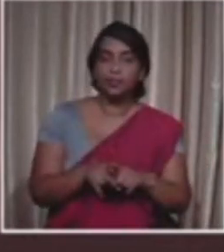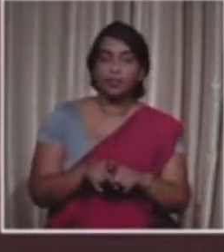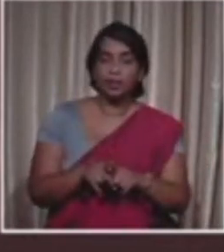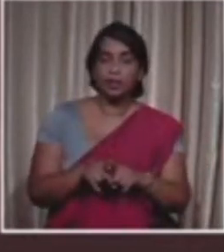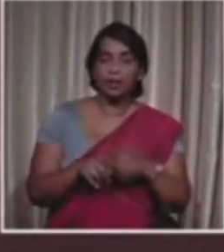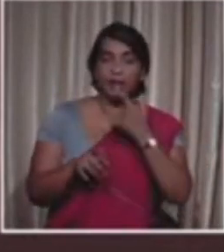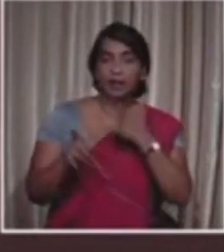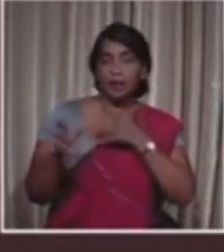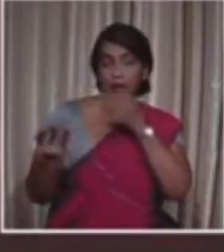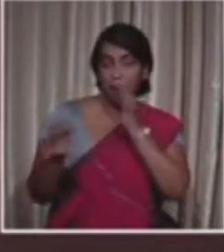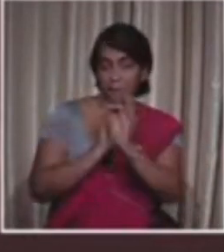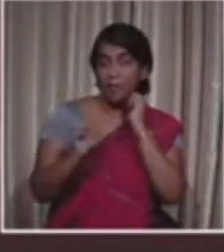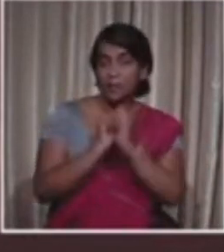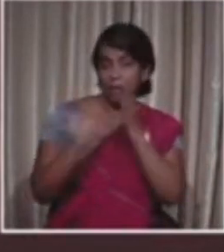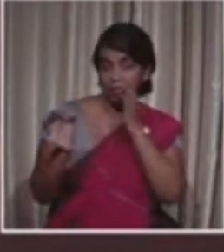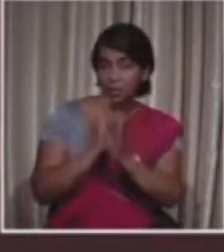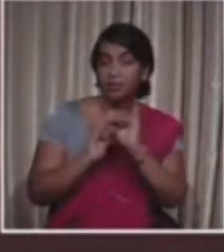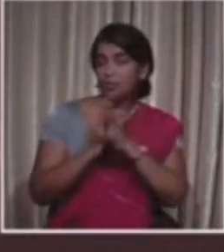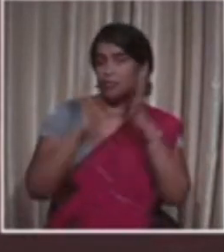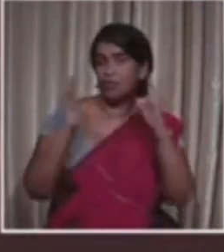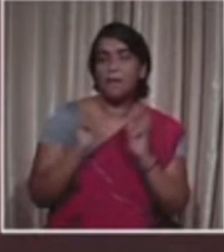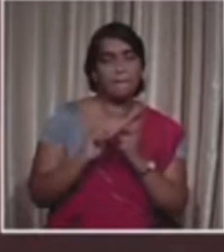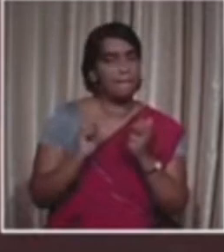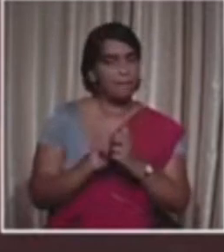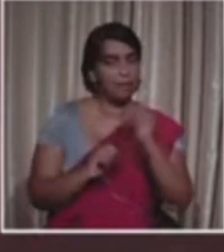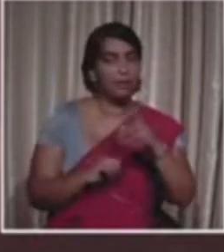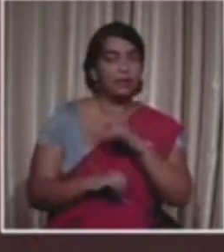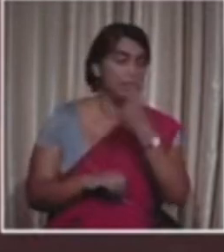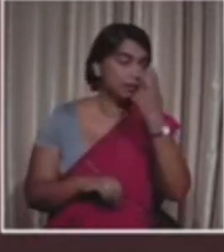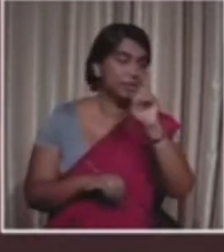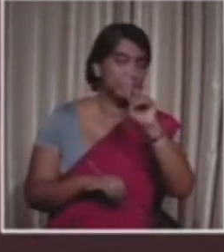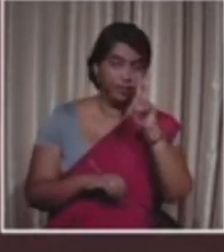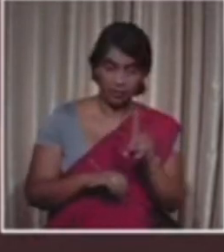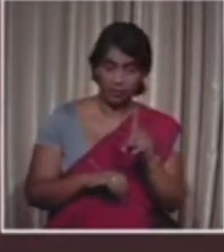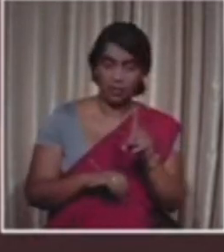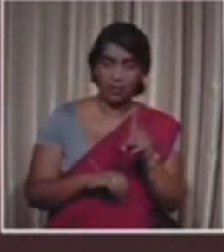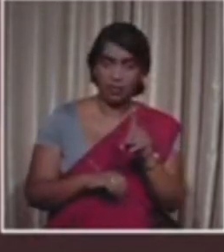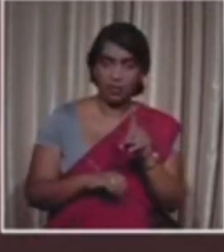अन्न एम गिनती पान लोक विनाशाकनो देदा शिष्य के